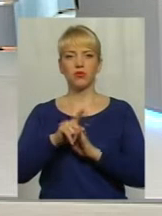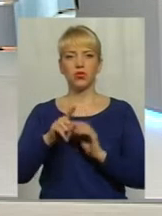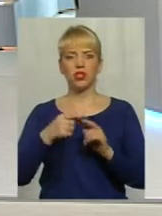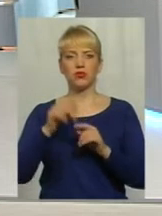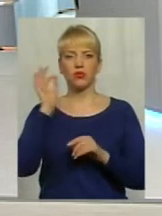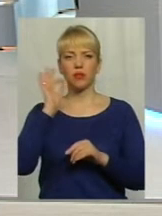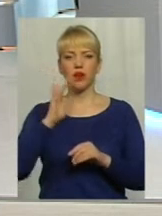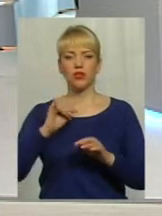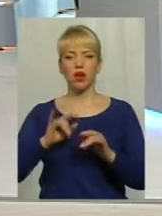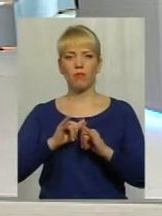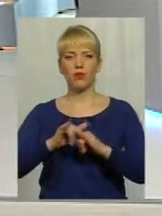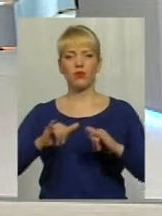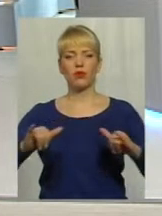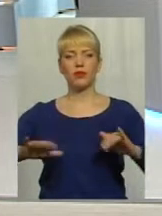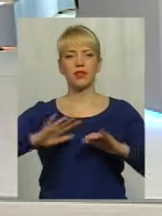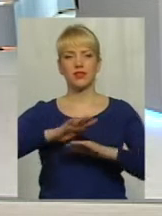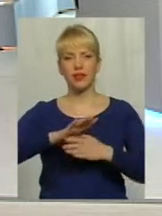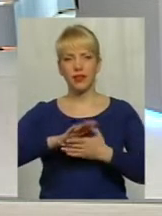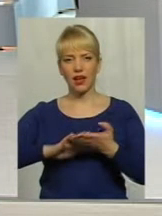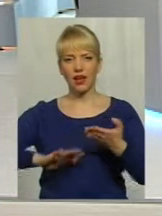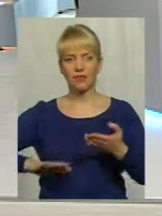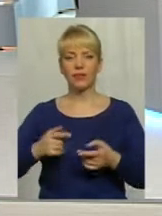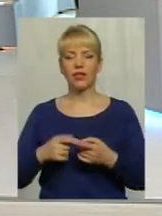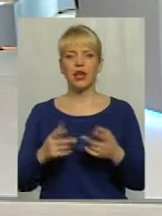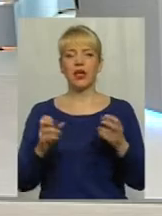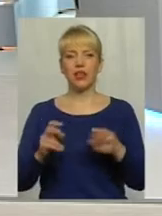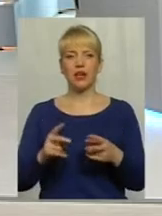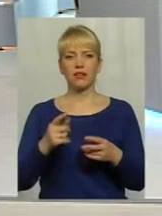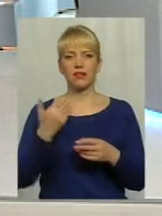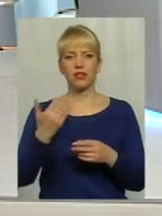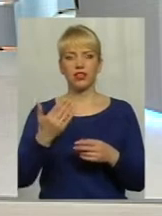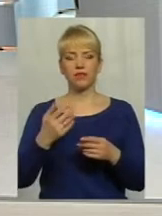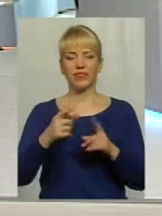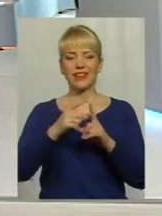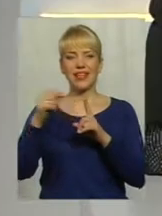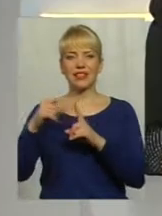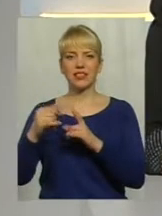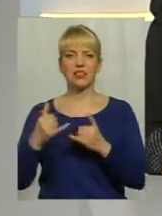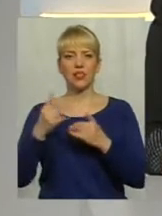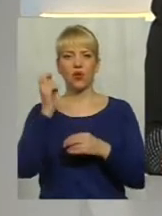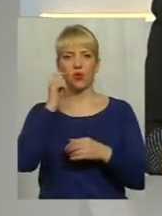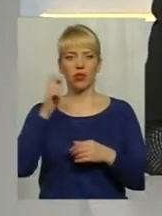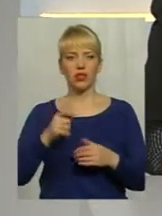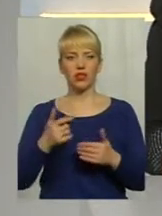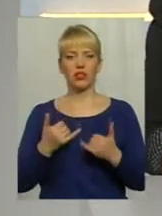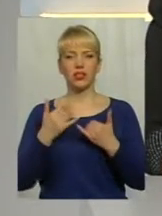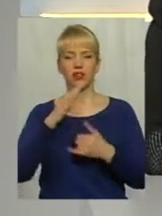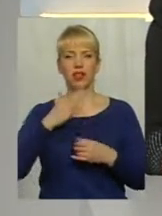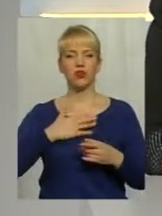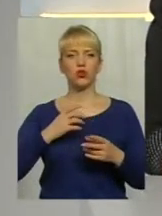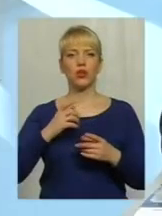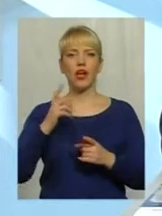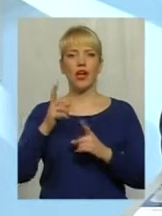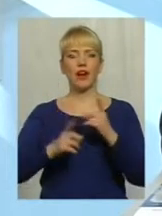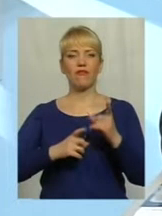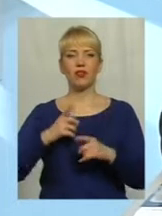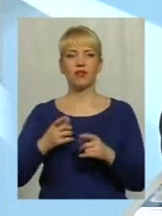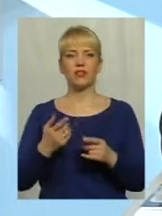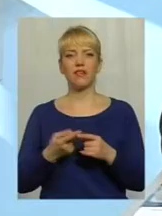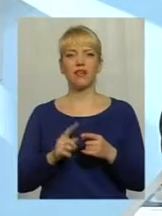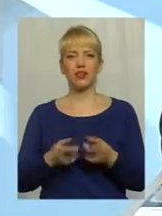Скажіть, якби основні тези вивести зараз, які б вони були? От суто для України, для нашої реформації? Ну, ви знаєте, що вони